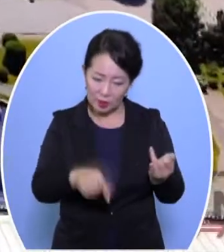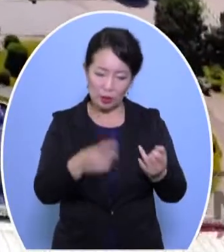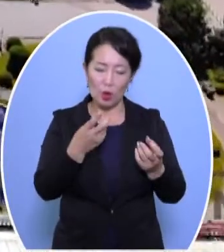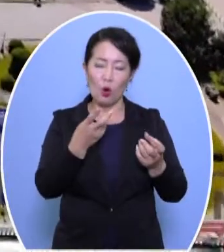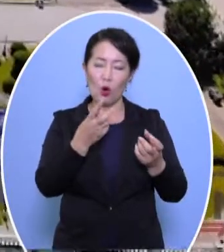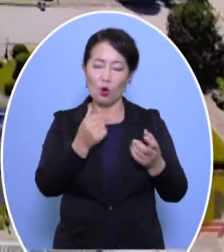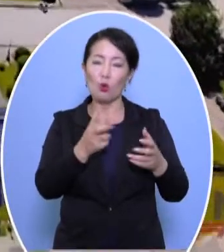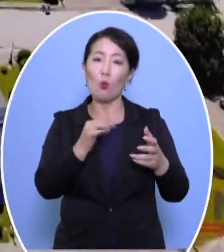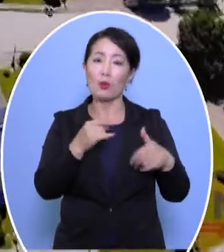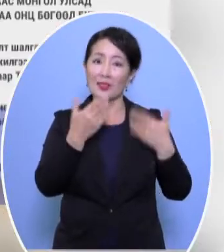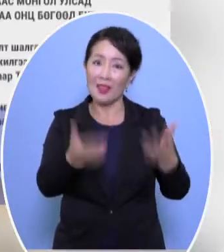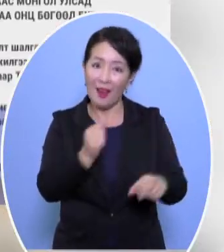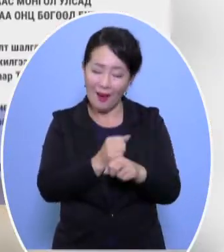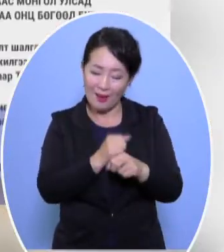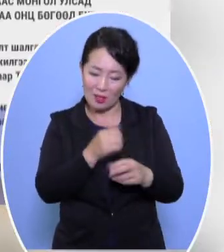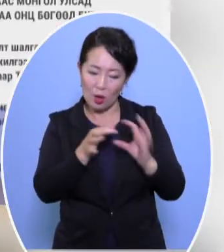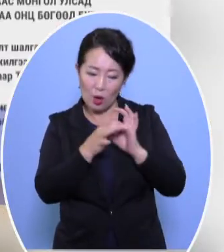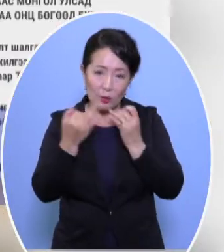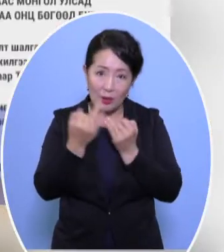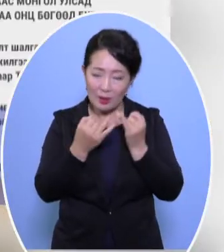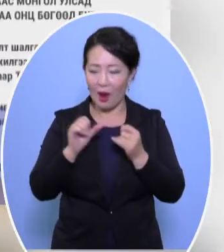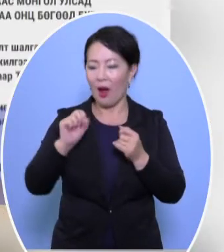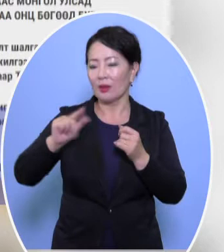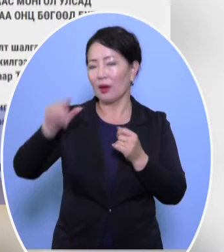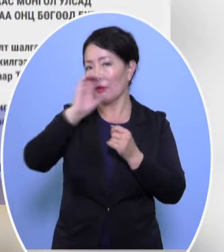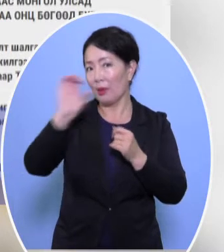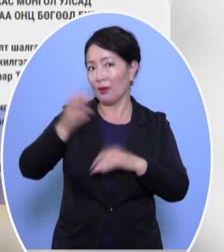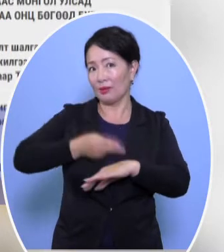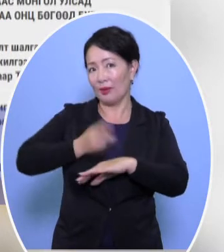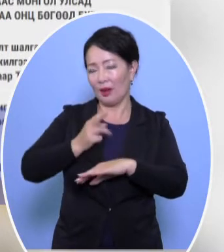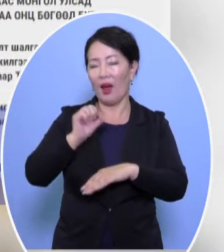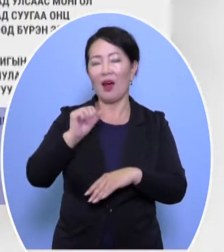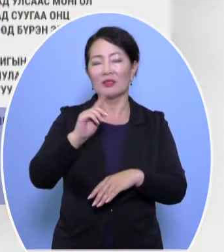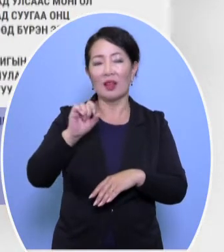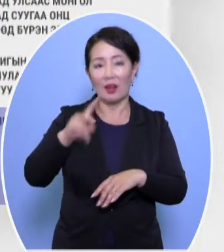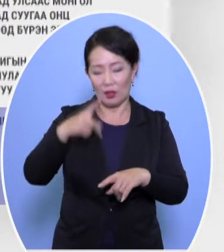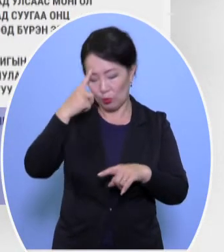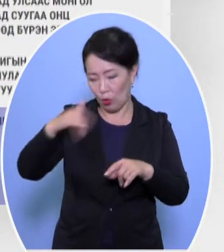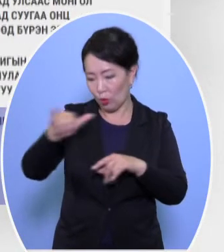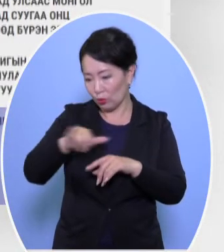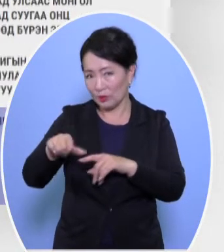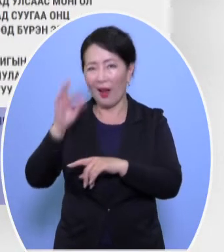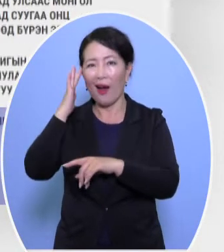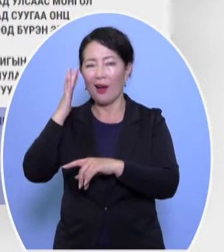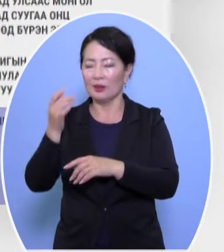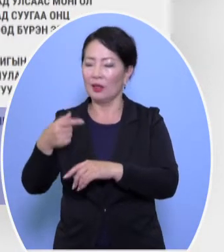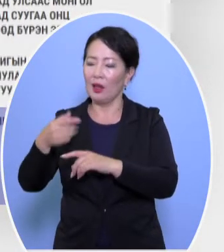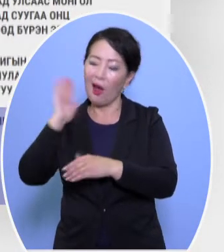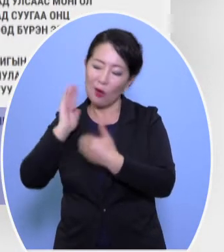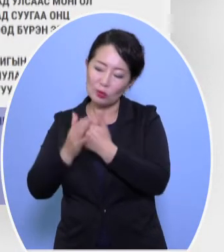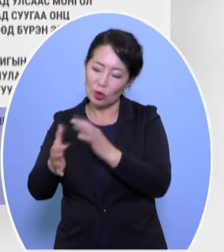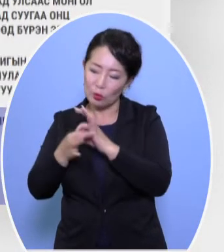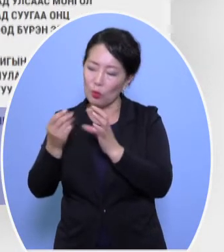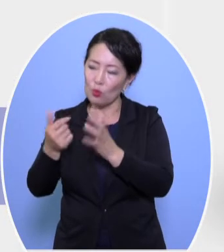хүчин ажиллагаа сэдвүүд салбар хуралдаанд авилгалтад тэмцэх газрын дэд дарга эрхэлсэн комиссар Ад Жаргал Монгол улсаас гадаад улсад гарсан авилгын гаралтай хөрөнгө